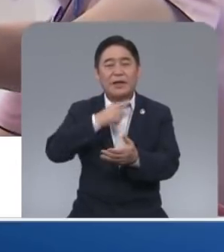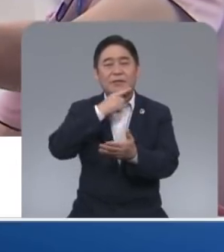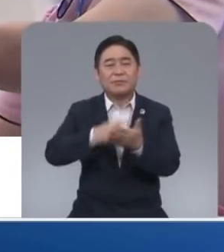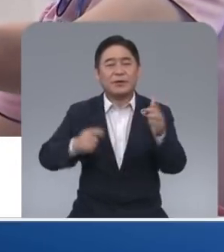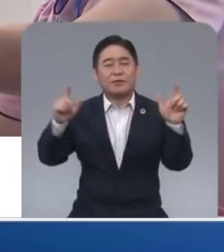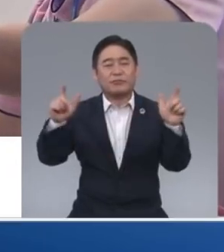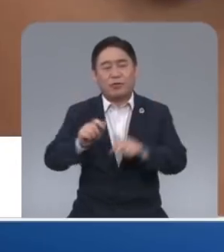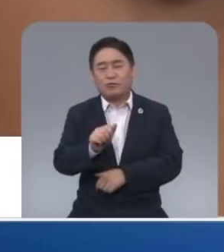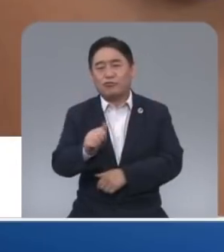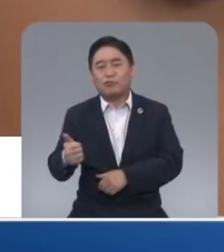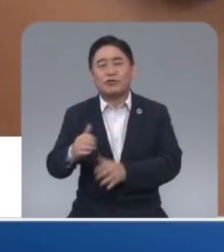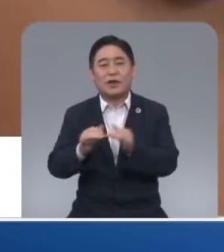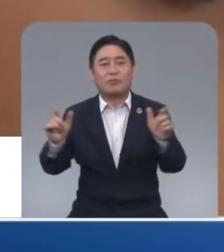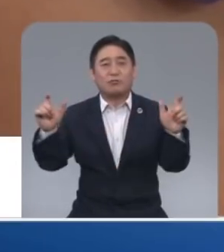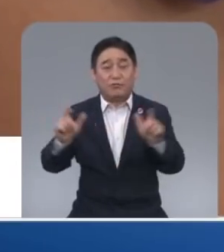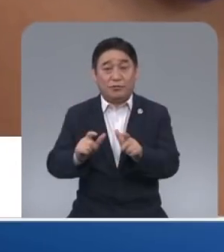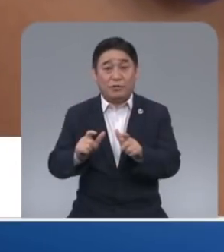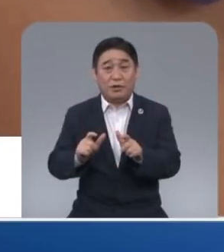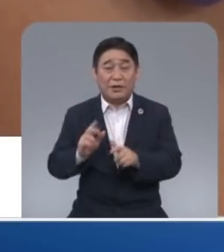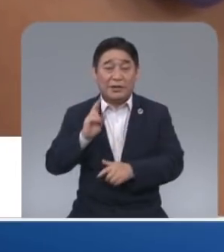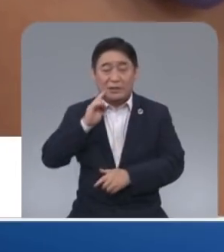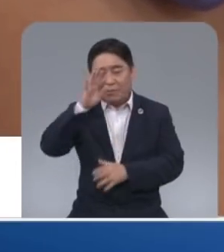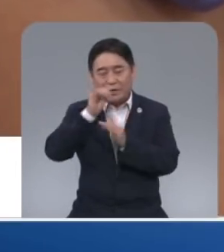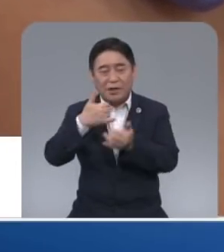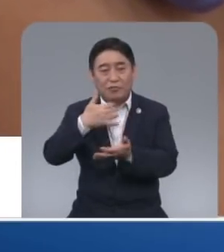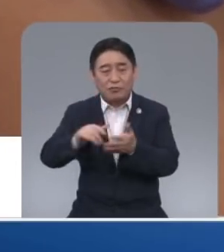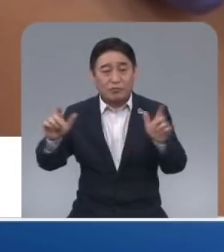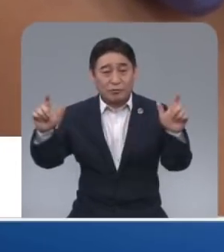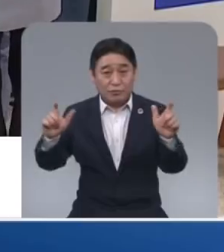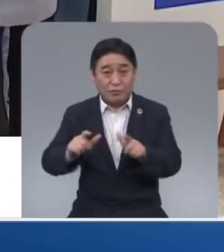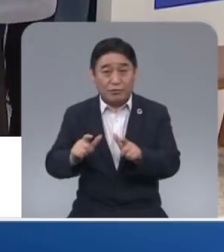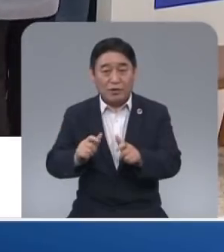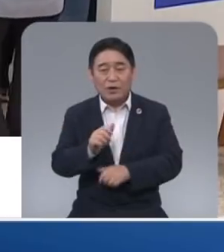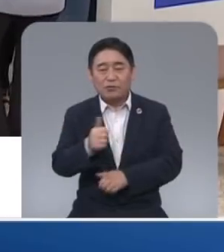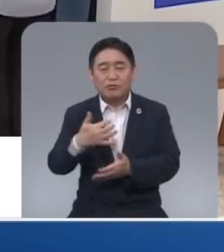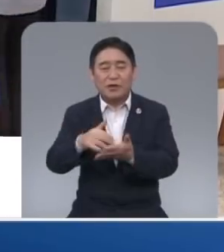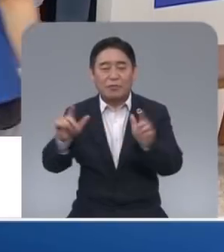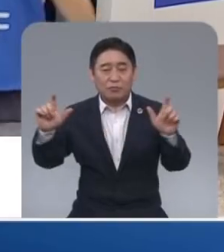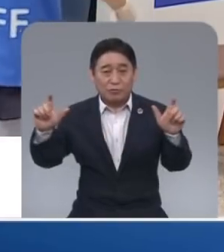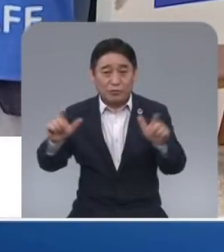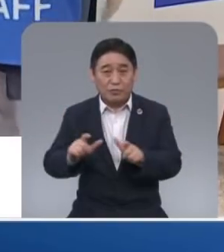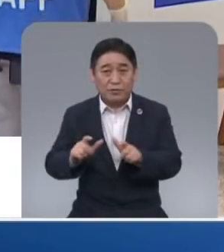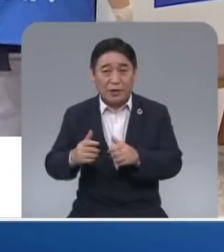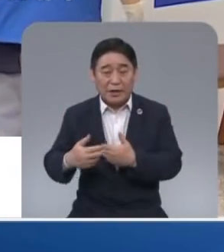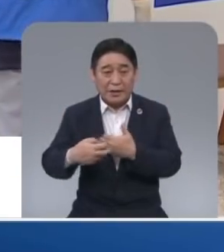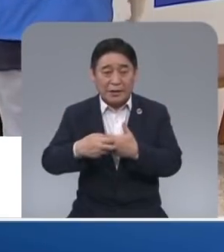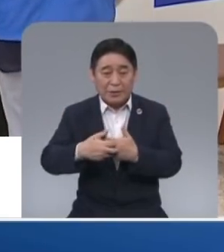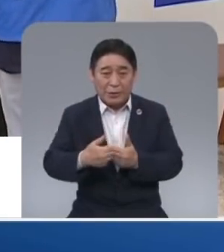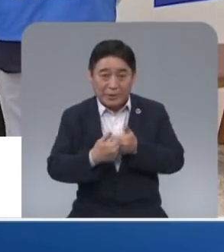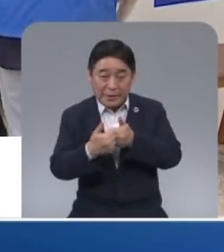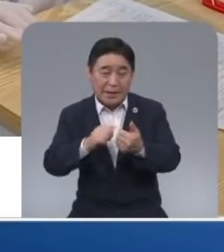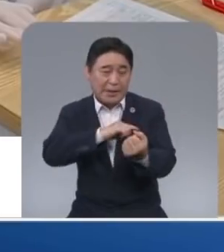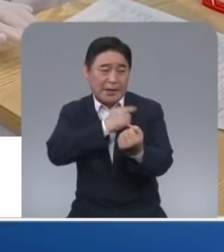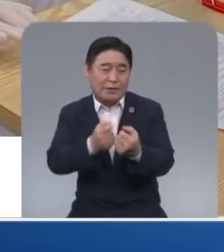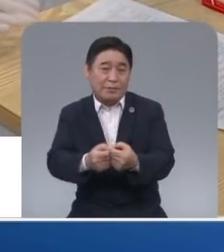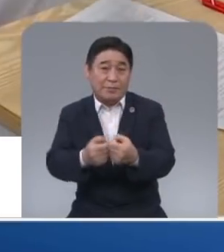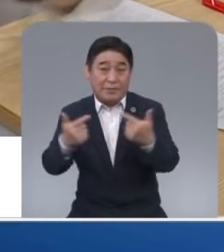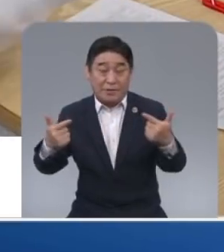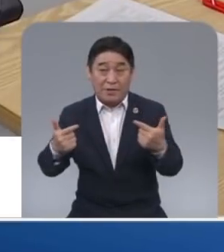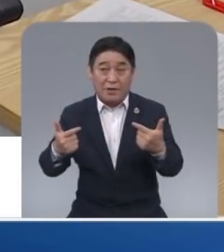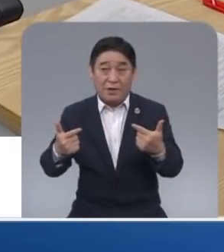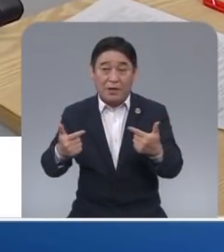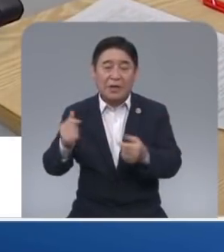최소화입니다. 그러니까 사망률을 줄이는 겁니다. 그러니까 중증 환자 수를 줄이고 치명률을 줄이고 의료 대응 여력을 높이는 겁니다.